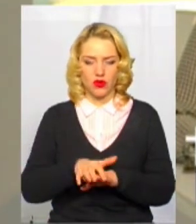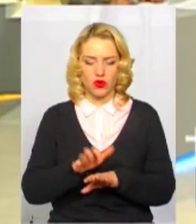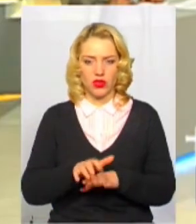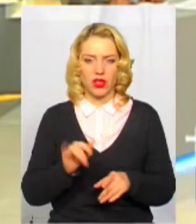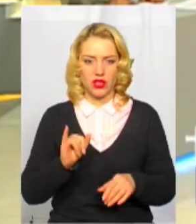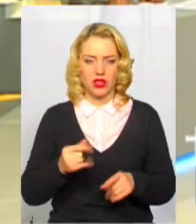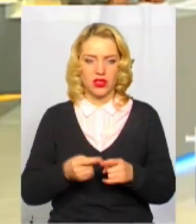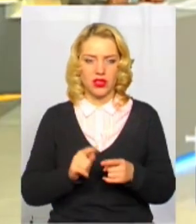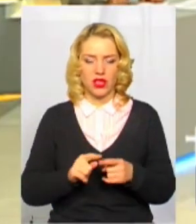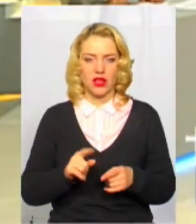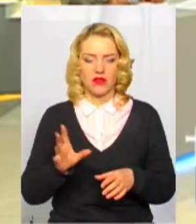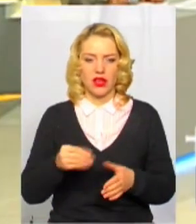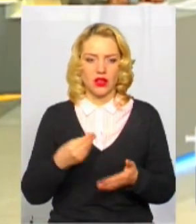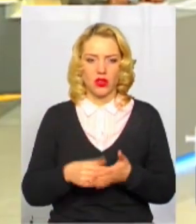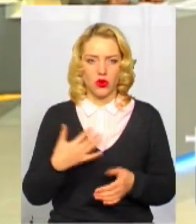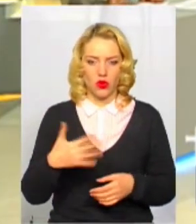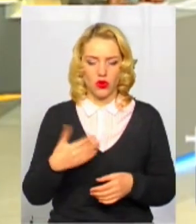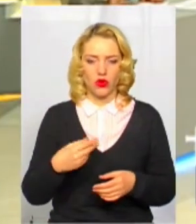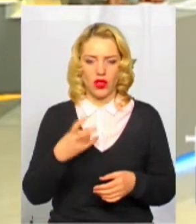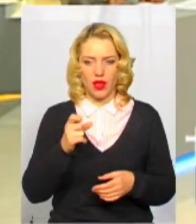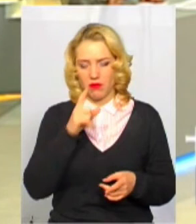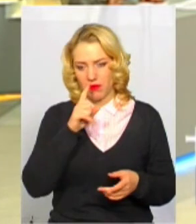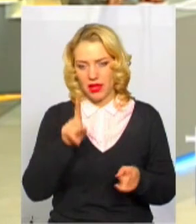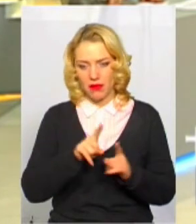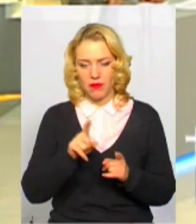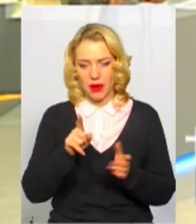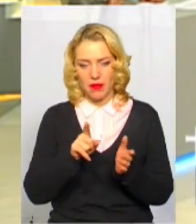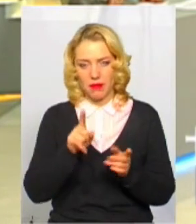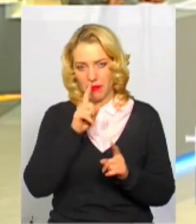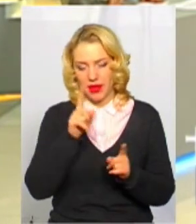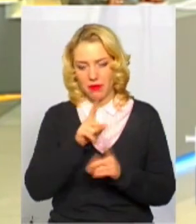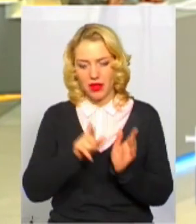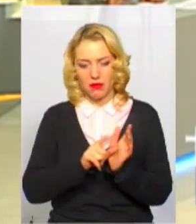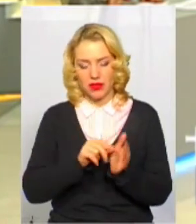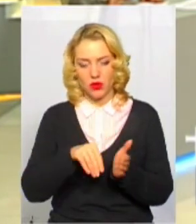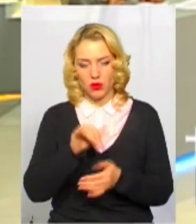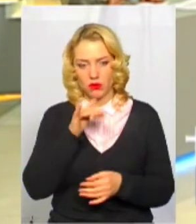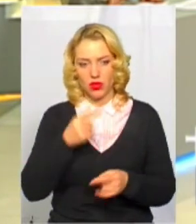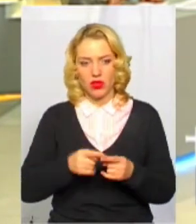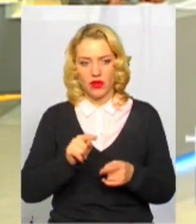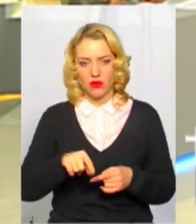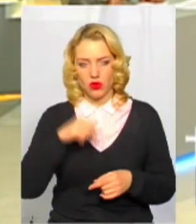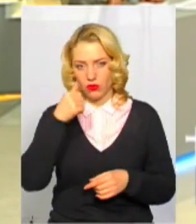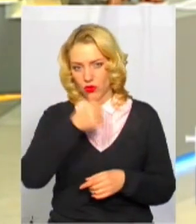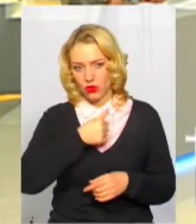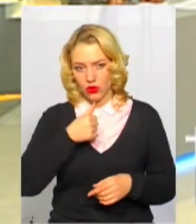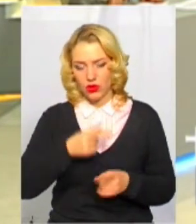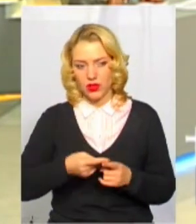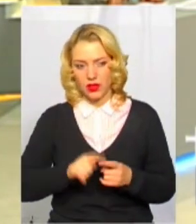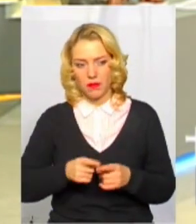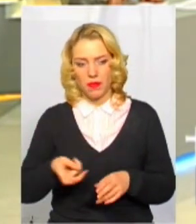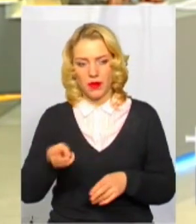І сьогодні все дуже дорого, купити на мінімальні пенсії теж не можна. Але саме в цьому році